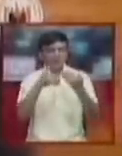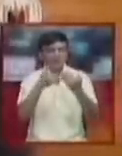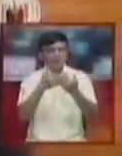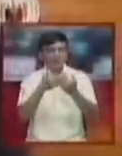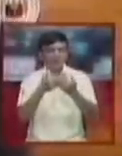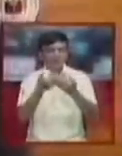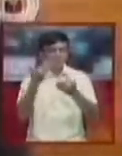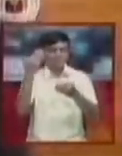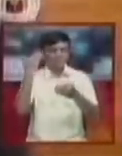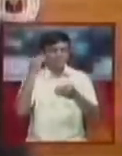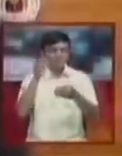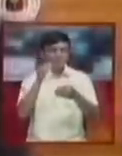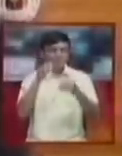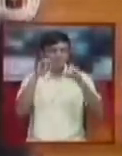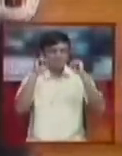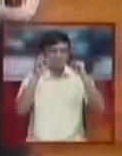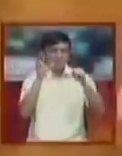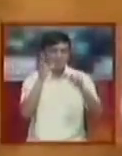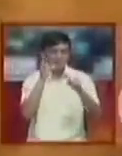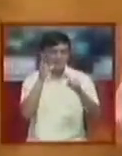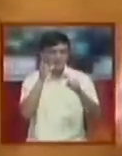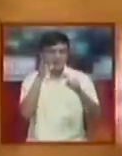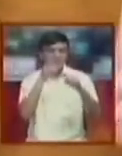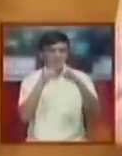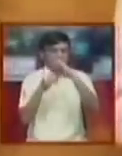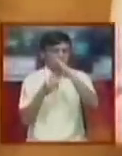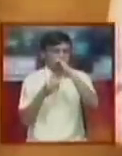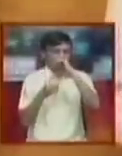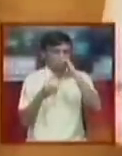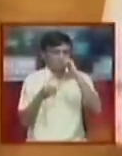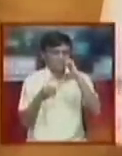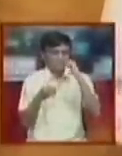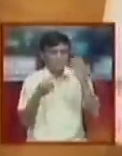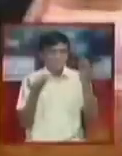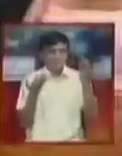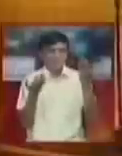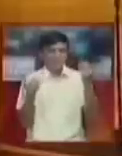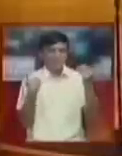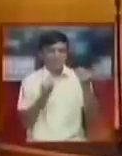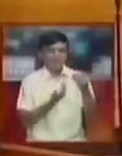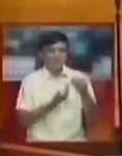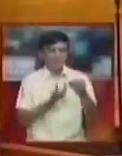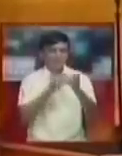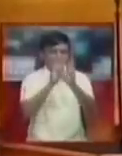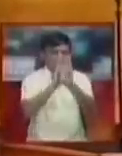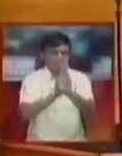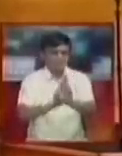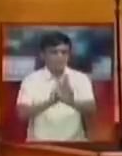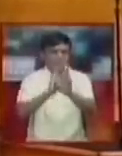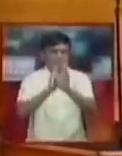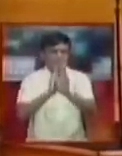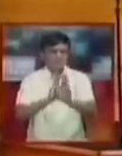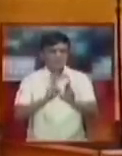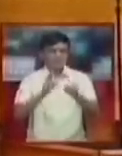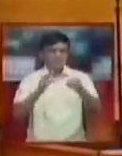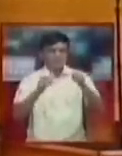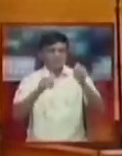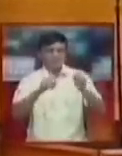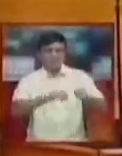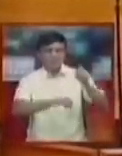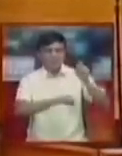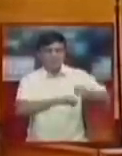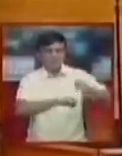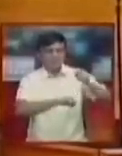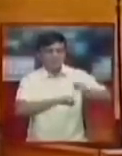dating Pangulong Fidel Valdez Ramos at Joseph Ercito Estrada, ang ating mga kagalang-galang na maestrado ng Korte Suprema,